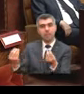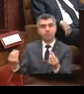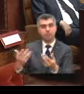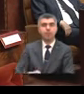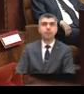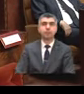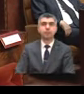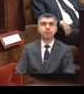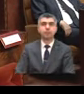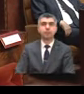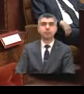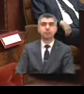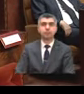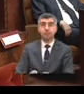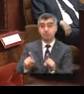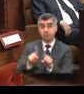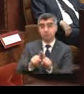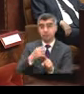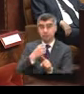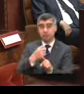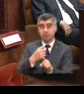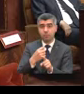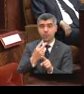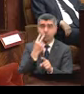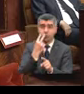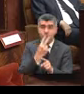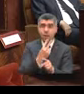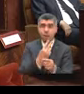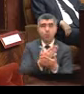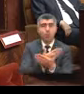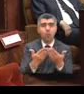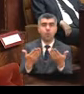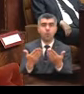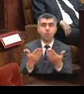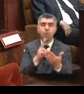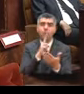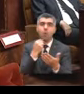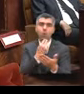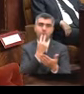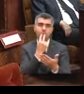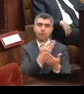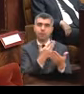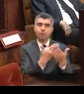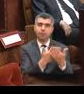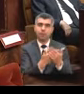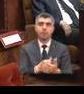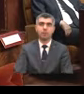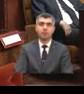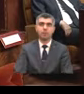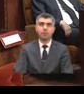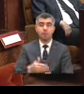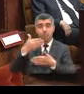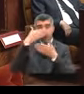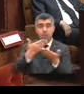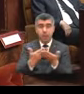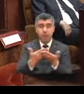وهذا الشيء راه كيوقع أمام المرأة والمسمع ديال الحكومة. إذا كان المغرب عنده